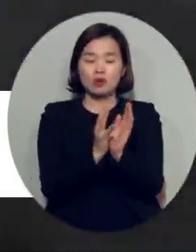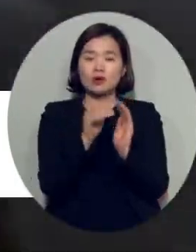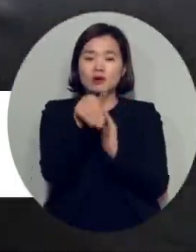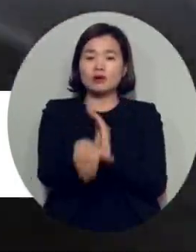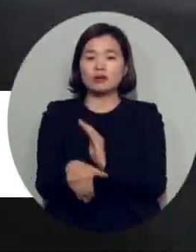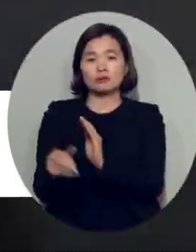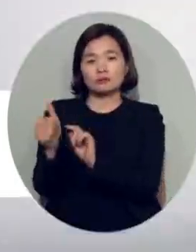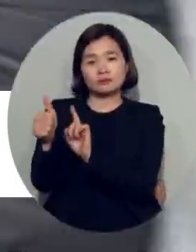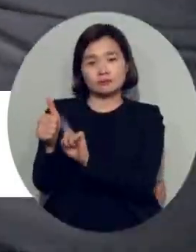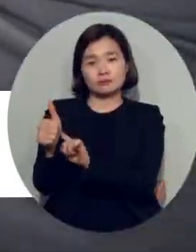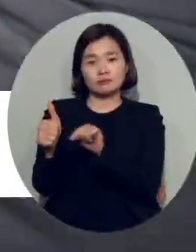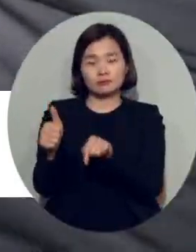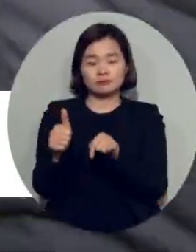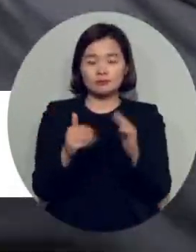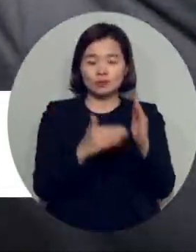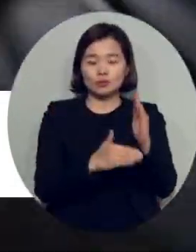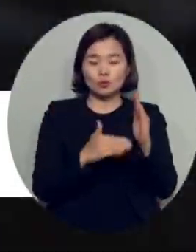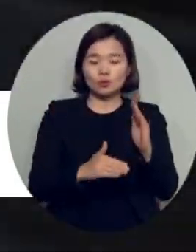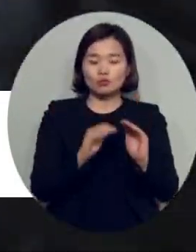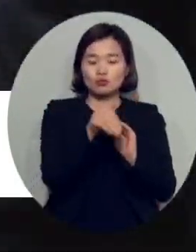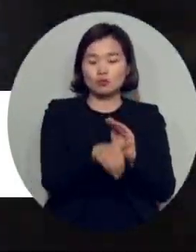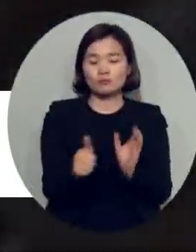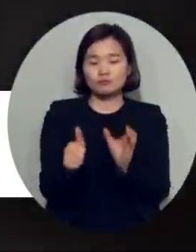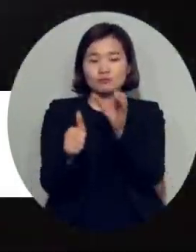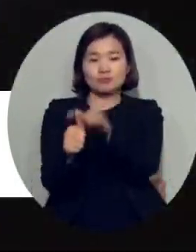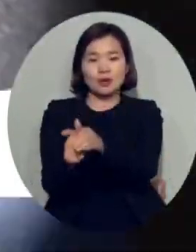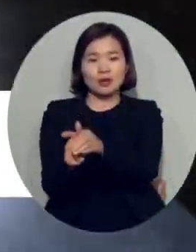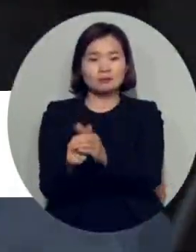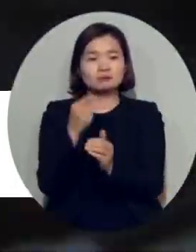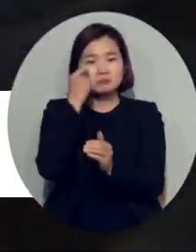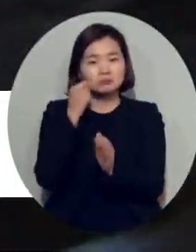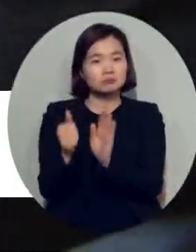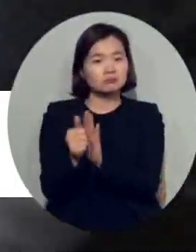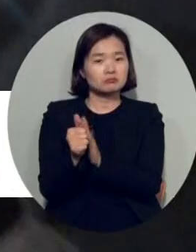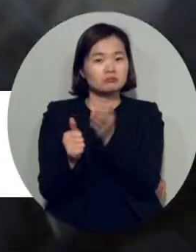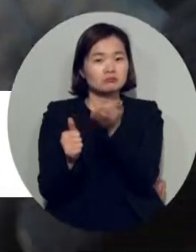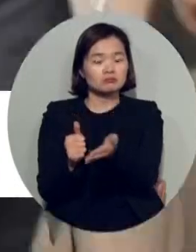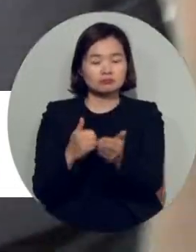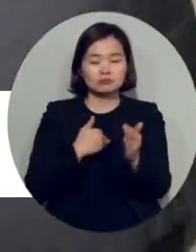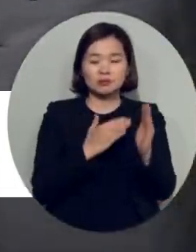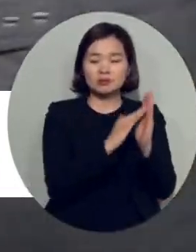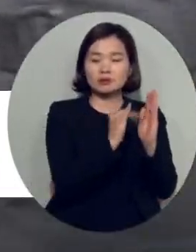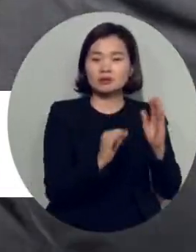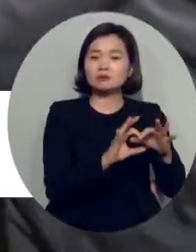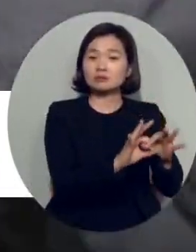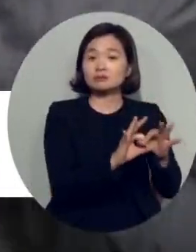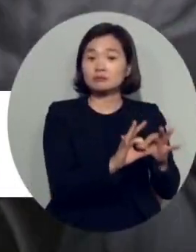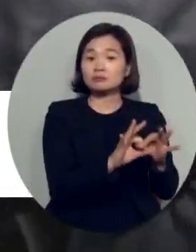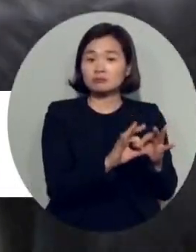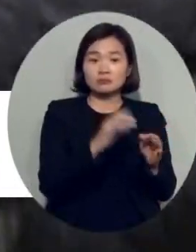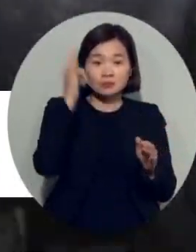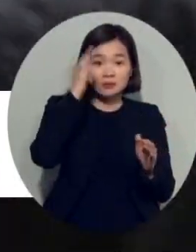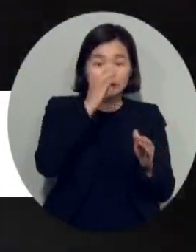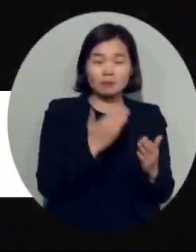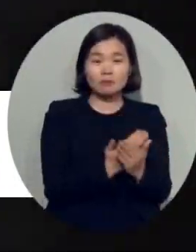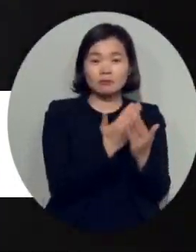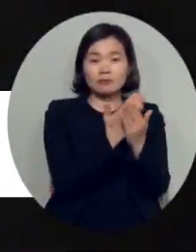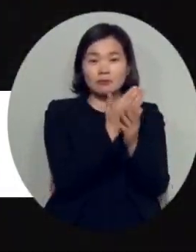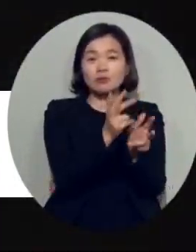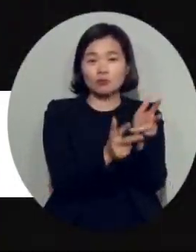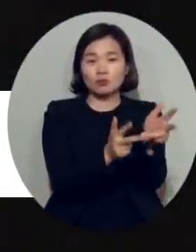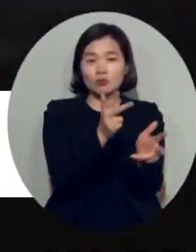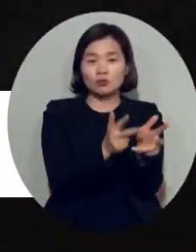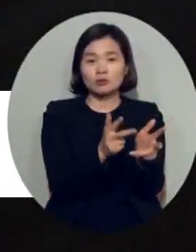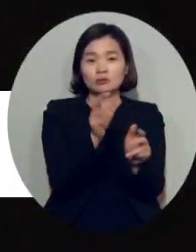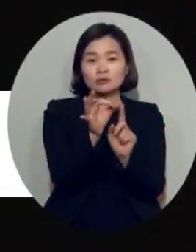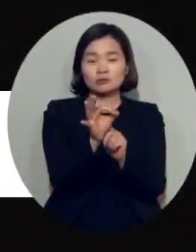건설업자 A씨에게 관급공사 수주와 관련한 편의를 주고 자신과 가족이 연관된 태양광 발전소 공사